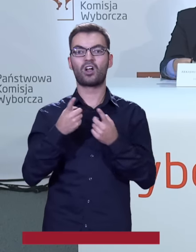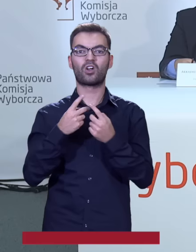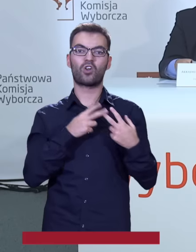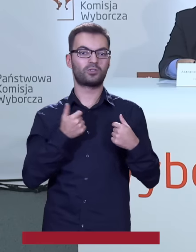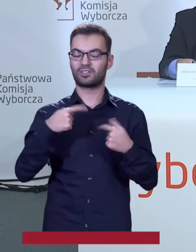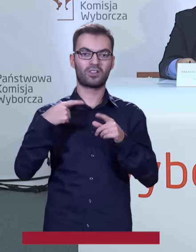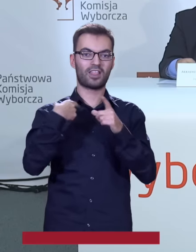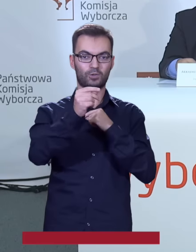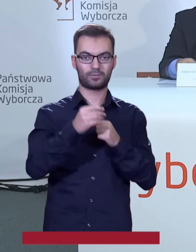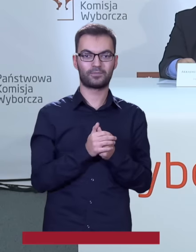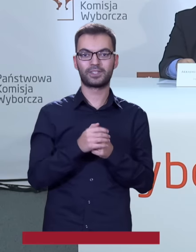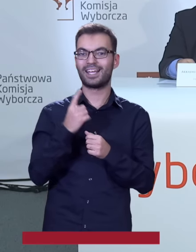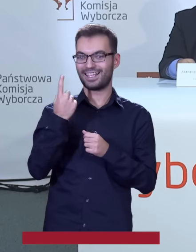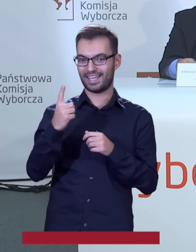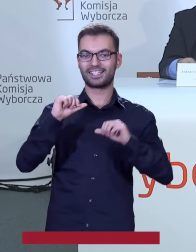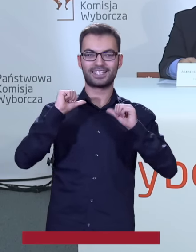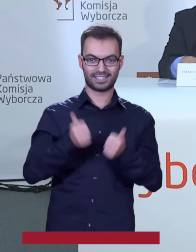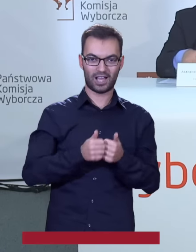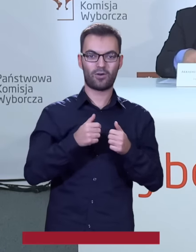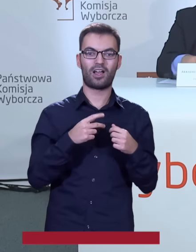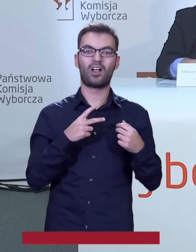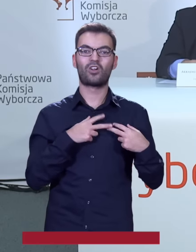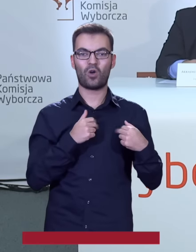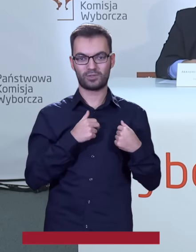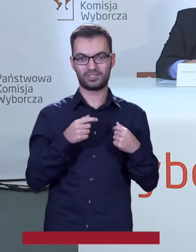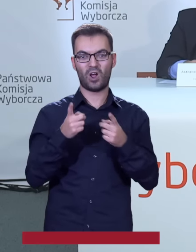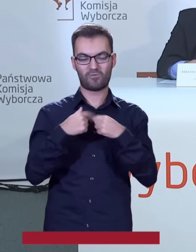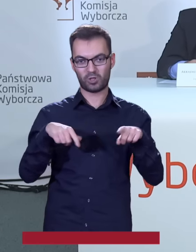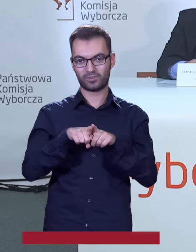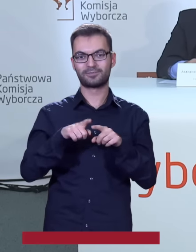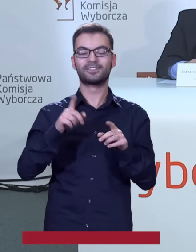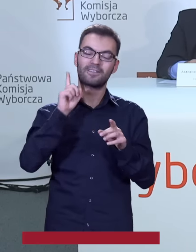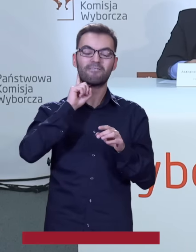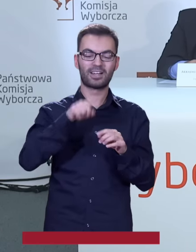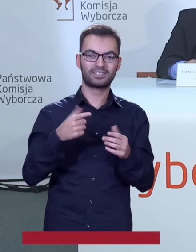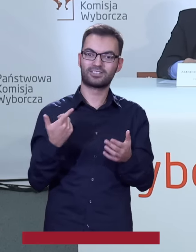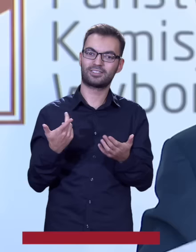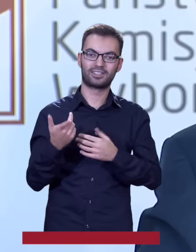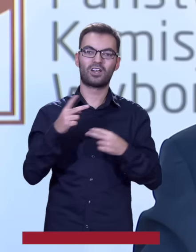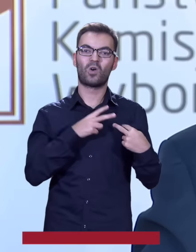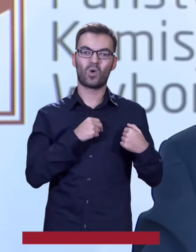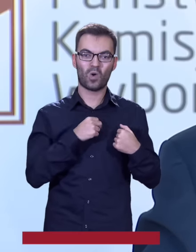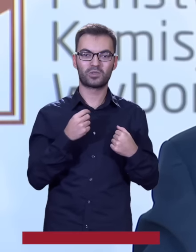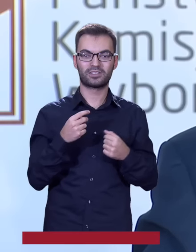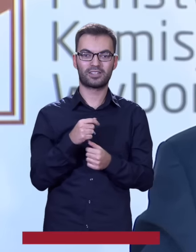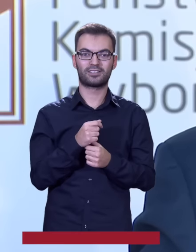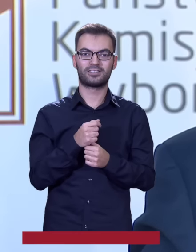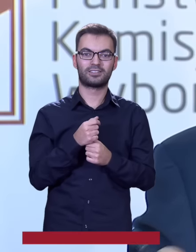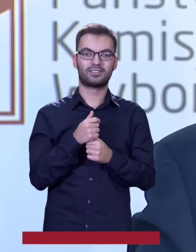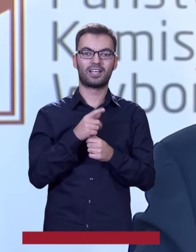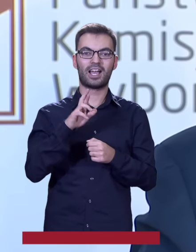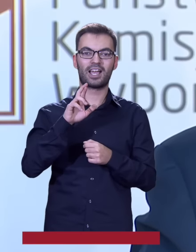o jedną stałą komisję wyborczą obwodową, to faktycznie komisja z